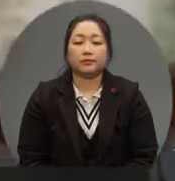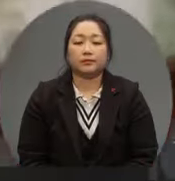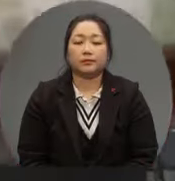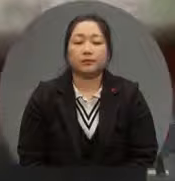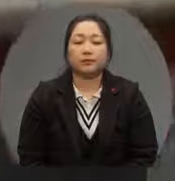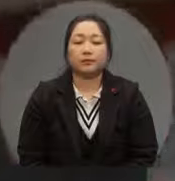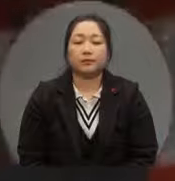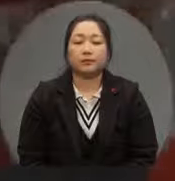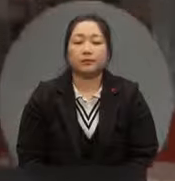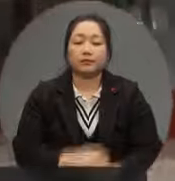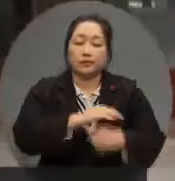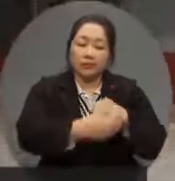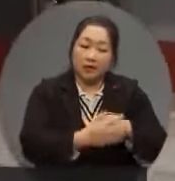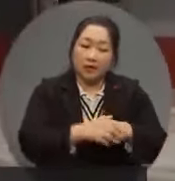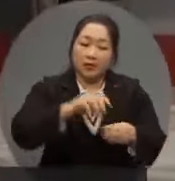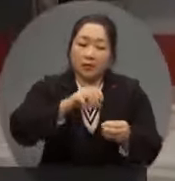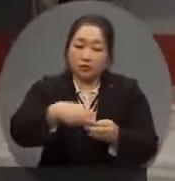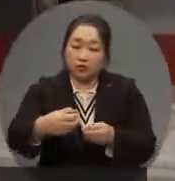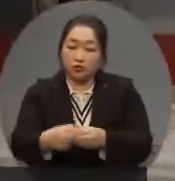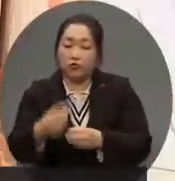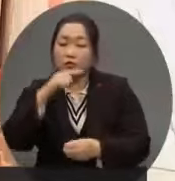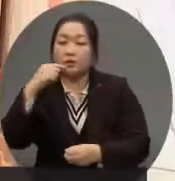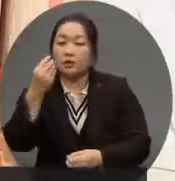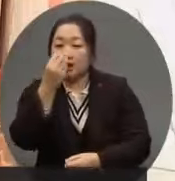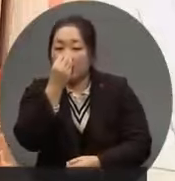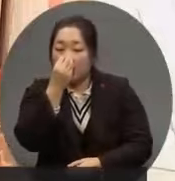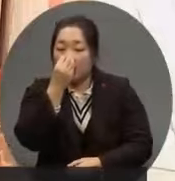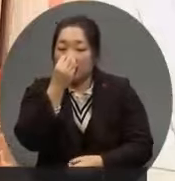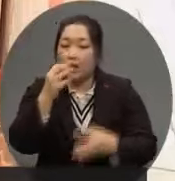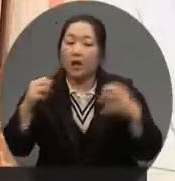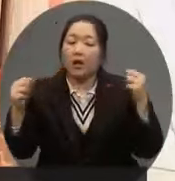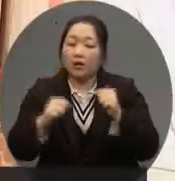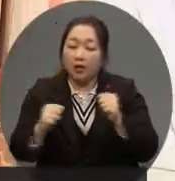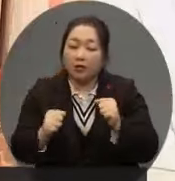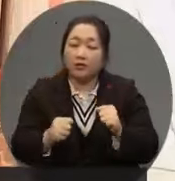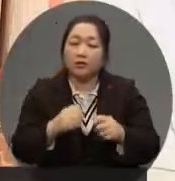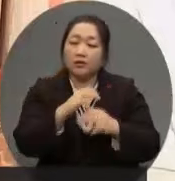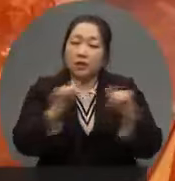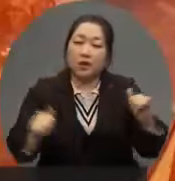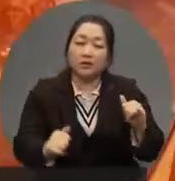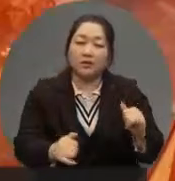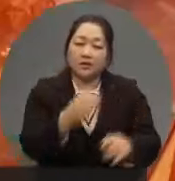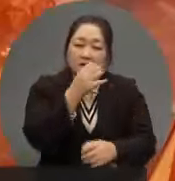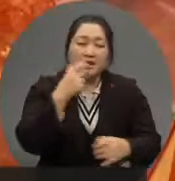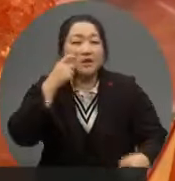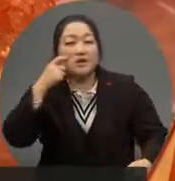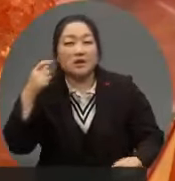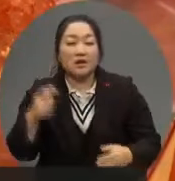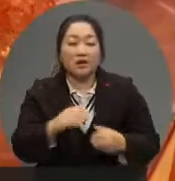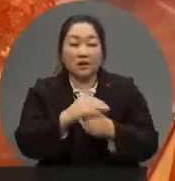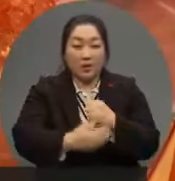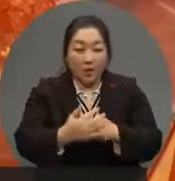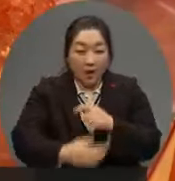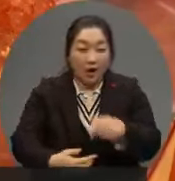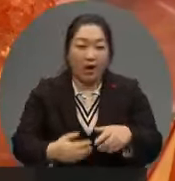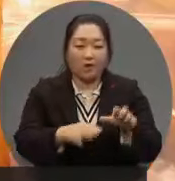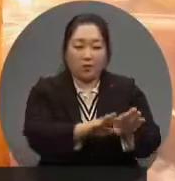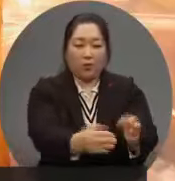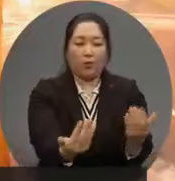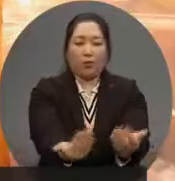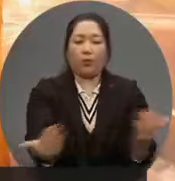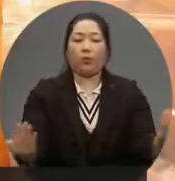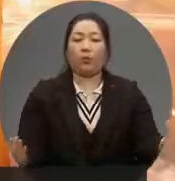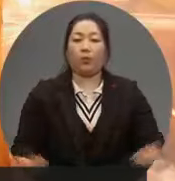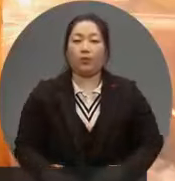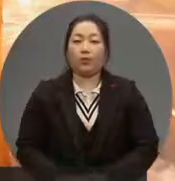사과와 귤 그리고 딸기 겨울철 사람들이 한창 찾는 과일과 소류가 가판대에 놓여